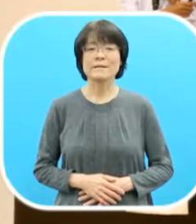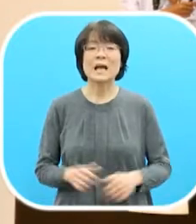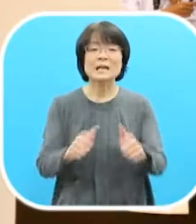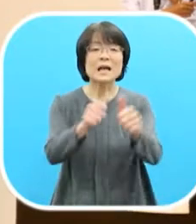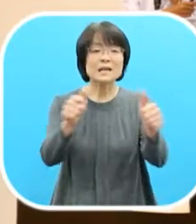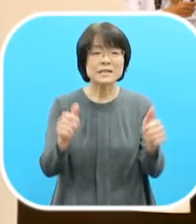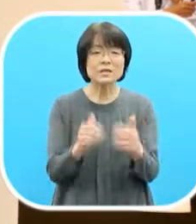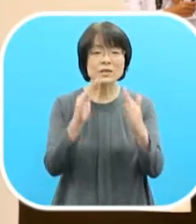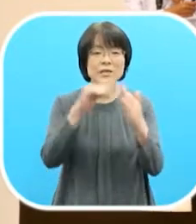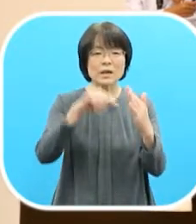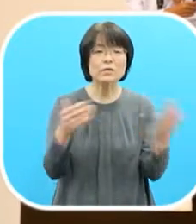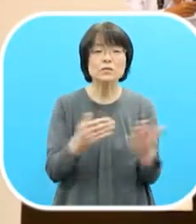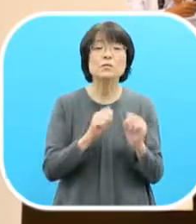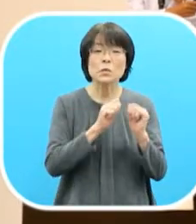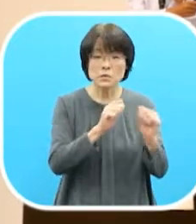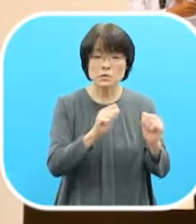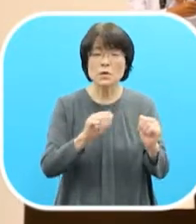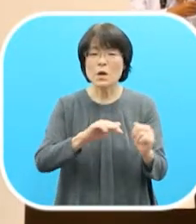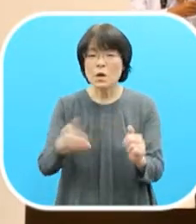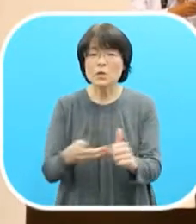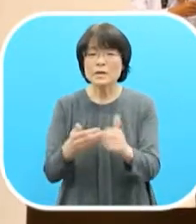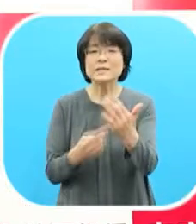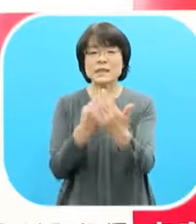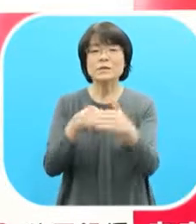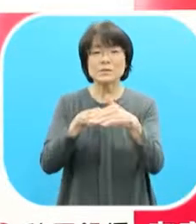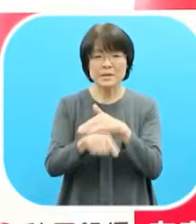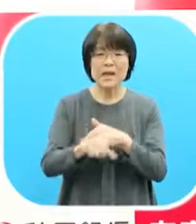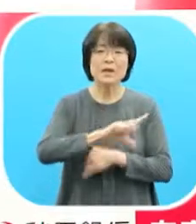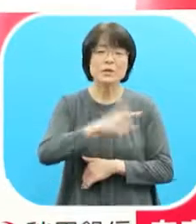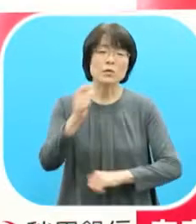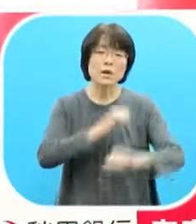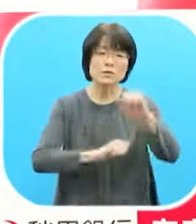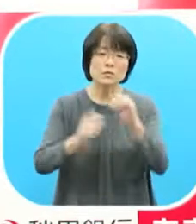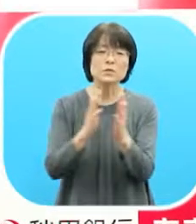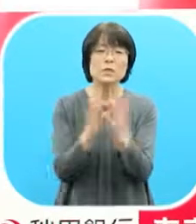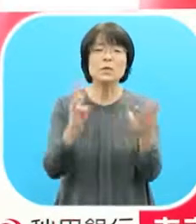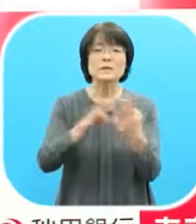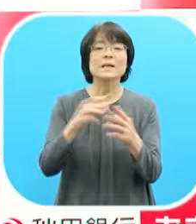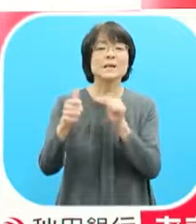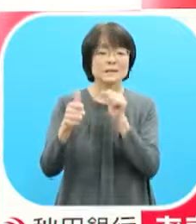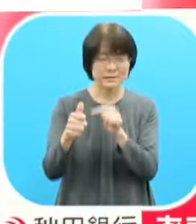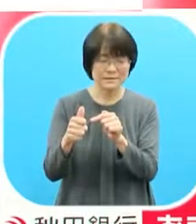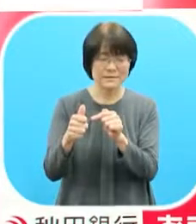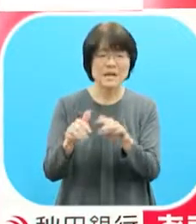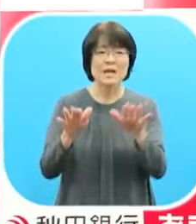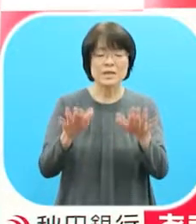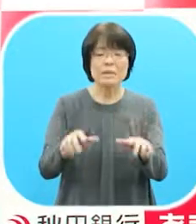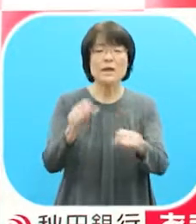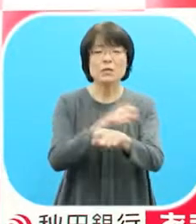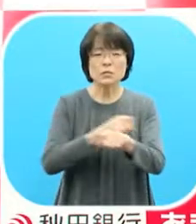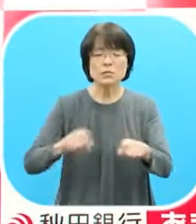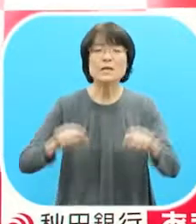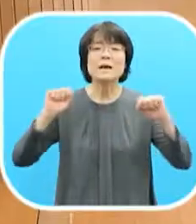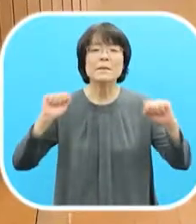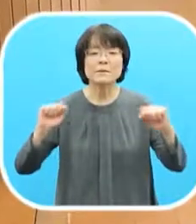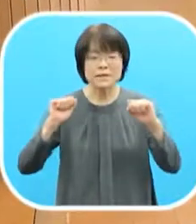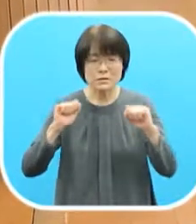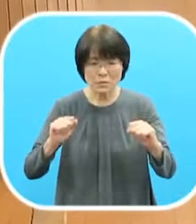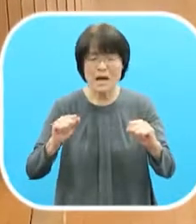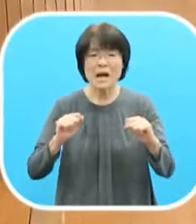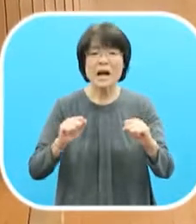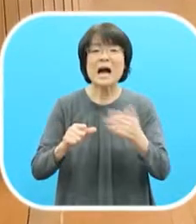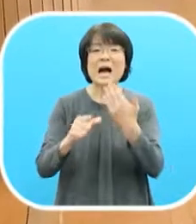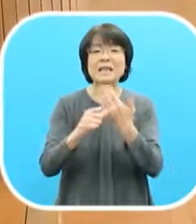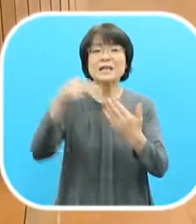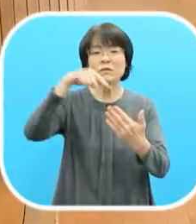男性の家事育児参加という観点から多方面で活動する本田さん、今特に力を入れているのは